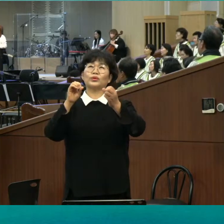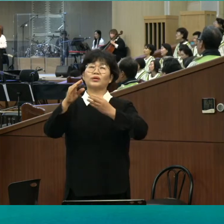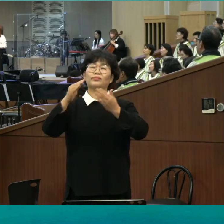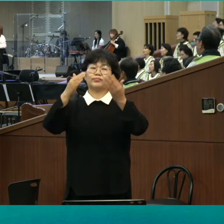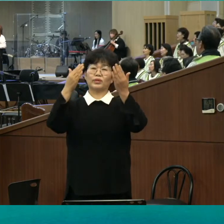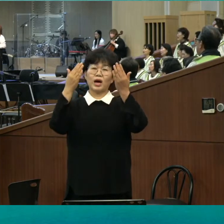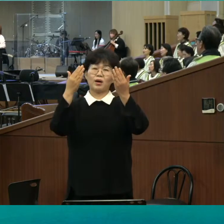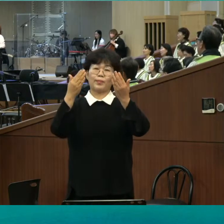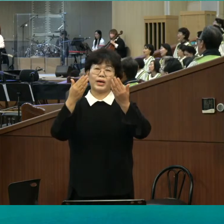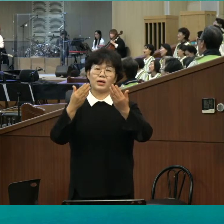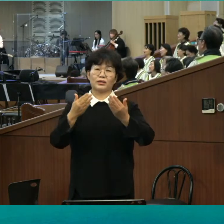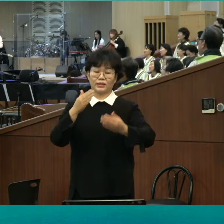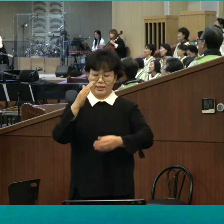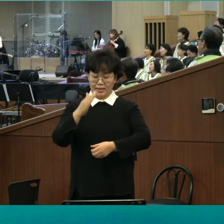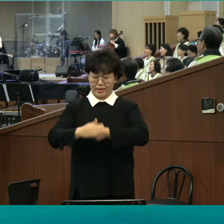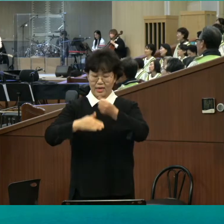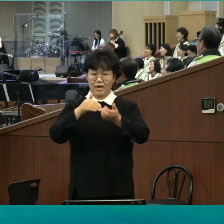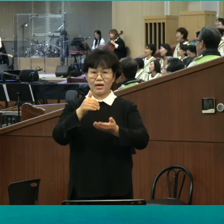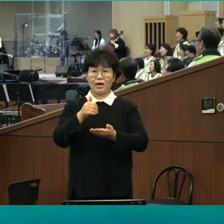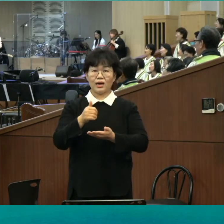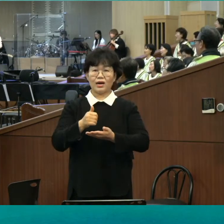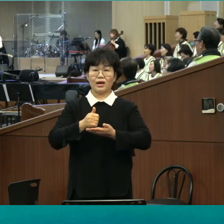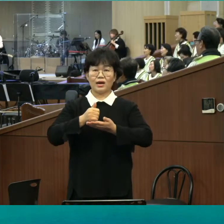더욱 응답하실